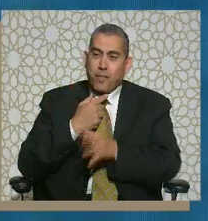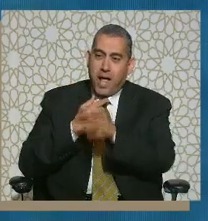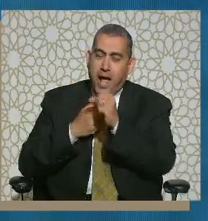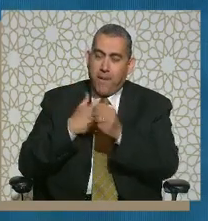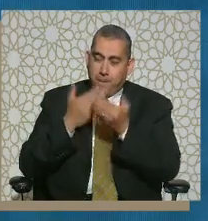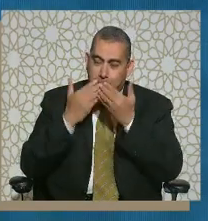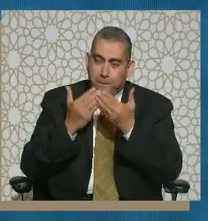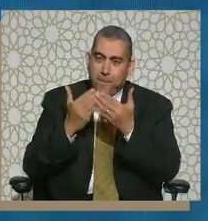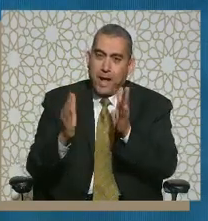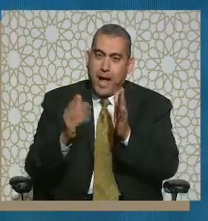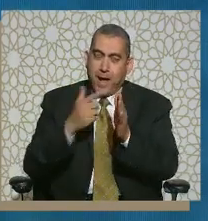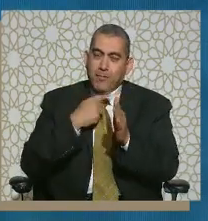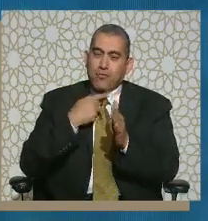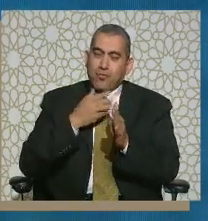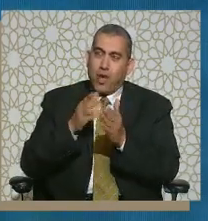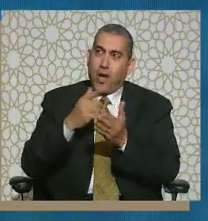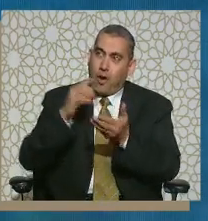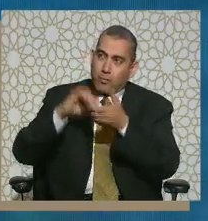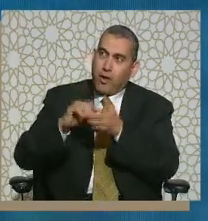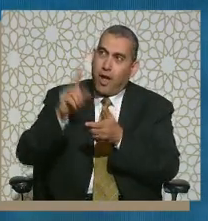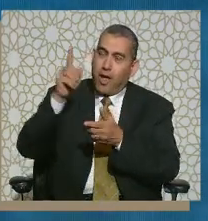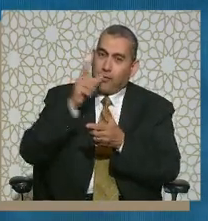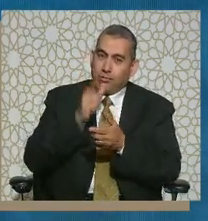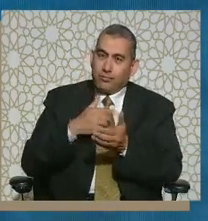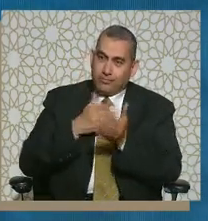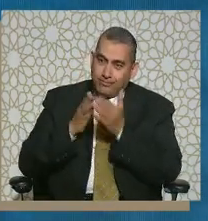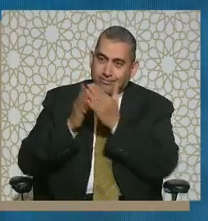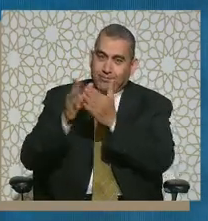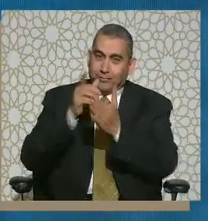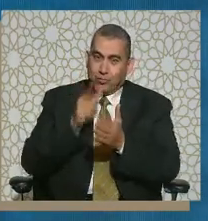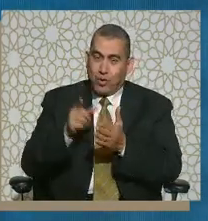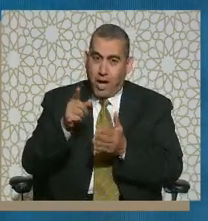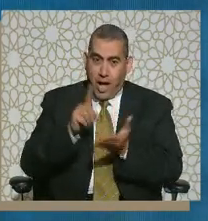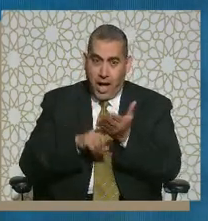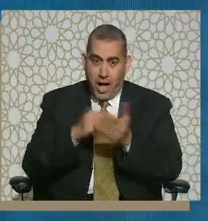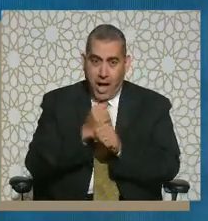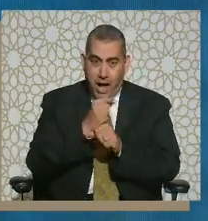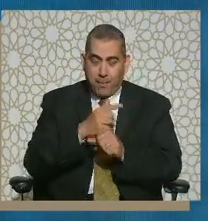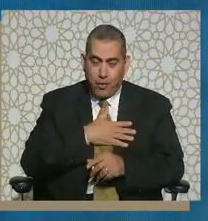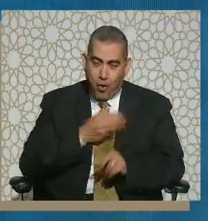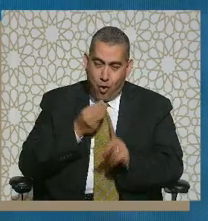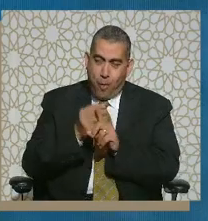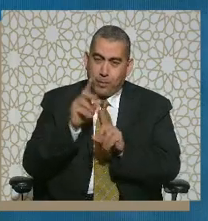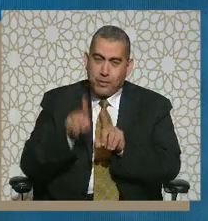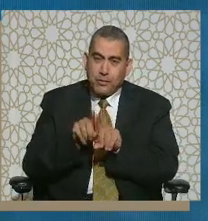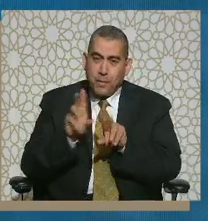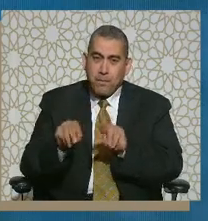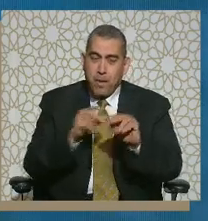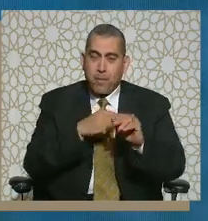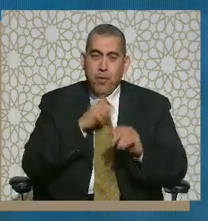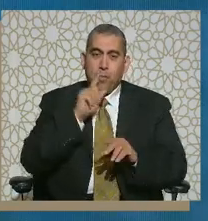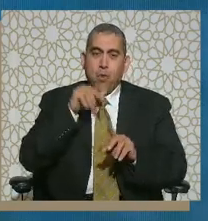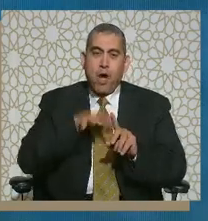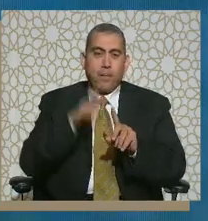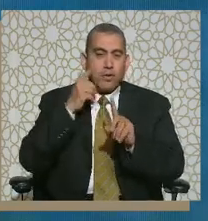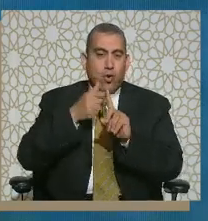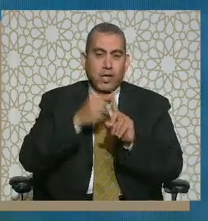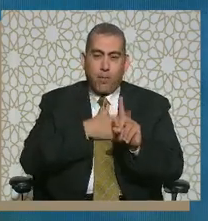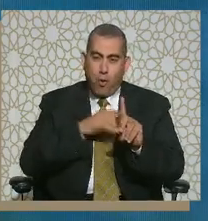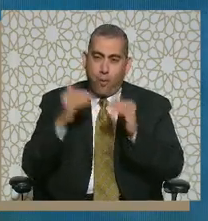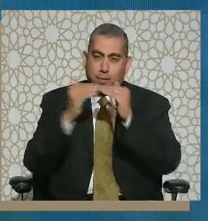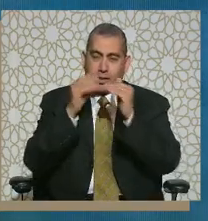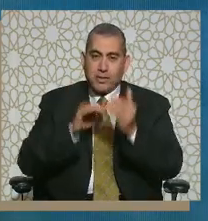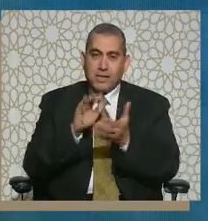أبواب الشوق إلى الله. ولو عملت كده كنت على قدم محبة رسول الله صلى الله عليه وسلم وقدم